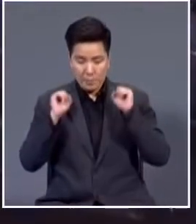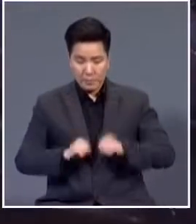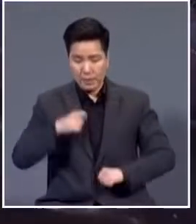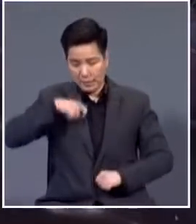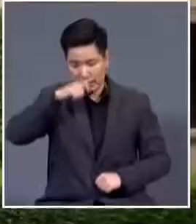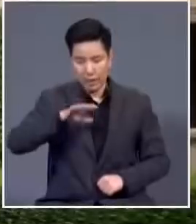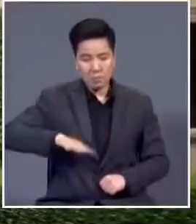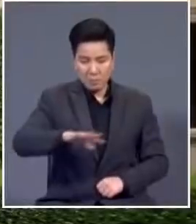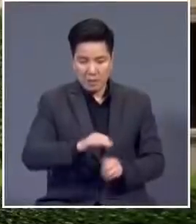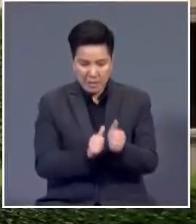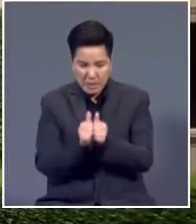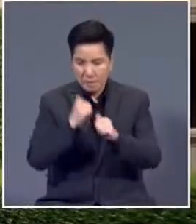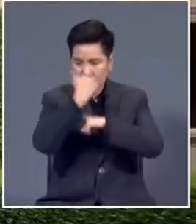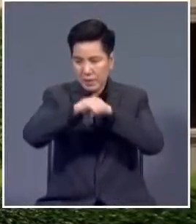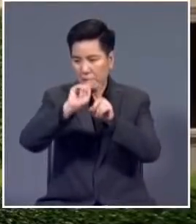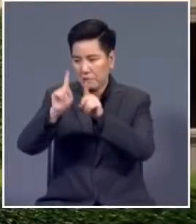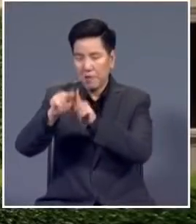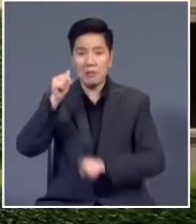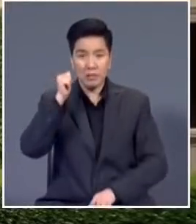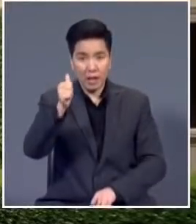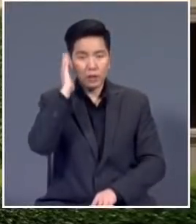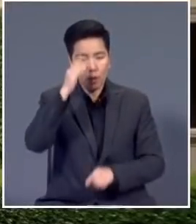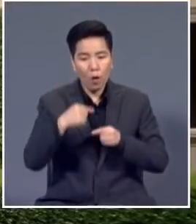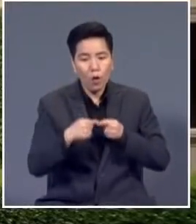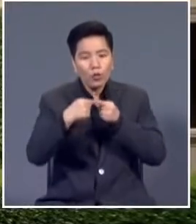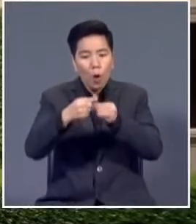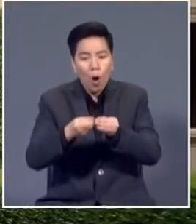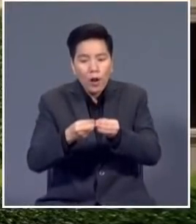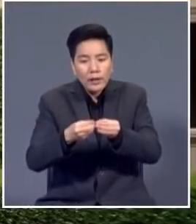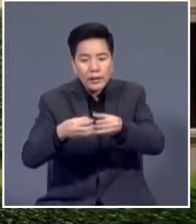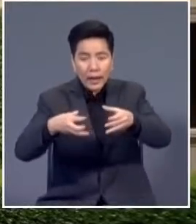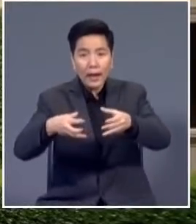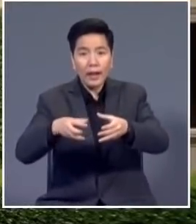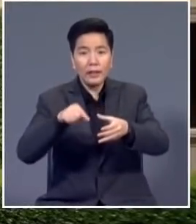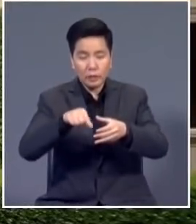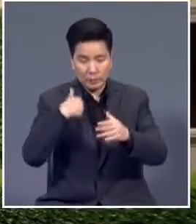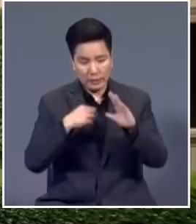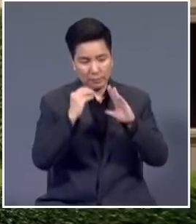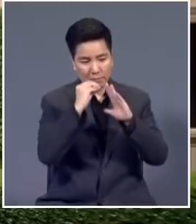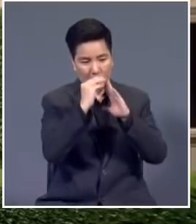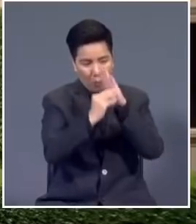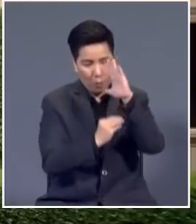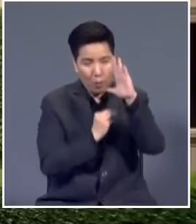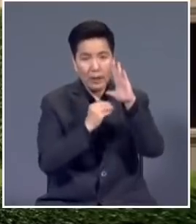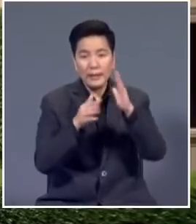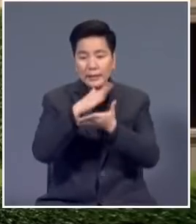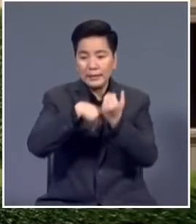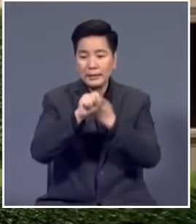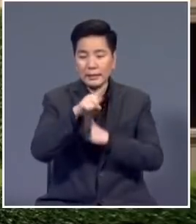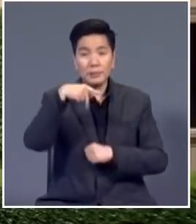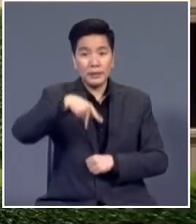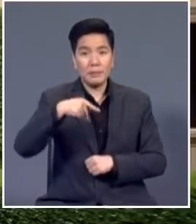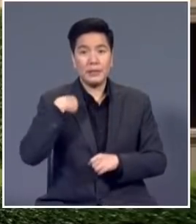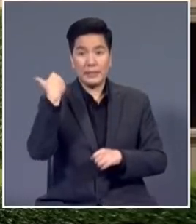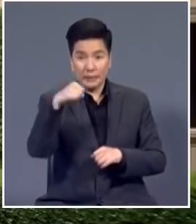านั้นแต่ยุทธศาสตร์ขั้นต่อไปก็คือการขยายผลในเขตพัฒนาเศรษฐกิจพิเศษทั้ง10 แห่งในวันข้างหน้าซึ่งก็จะเป็นไปรูปโครง